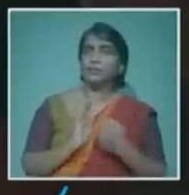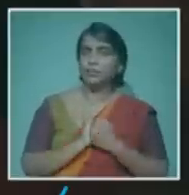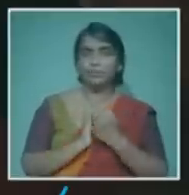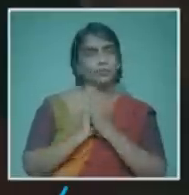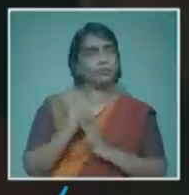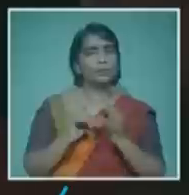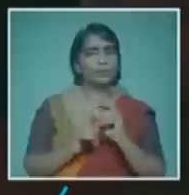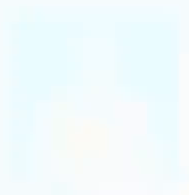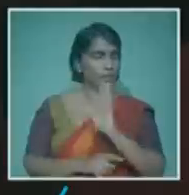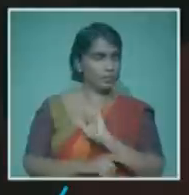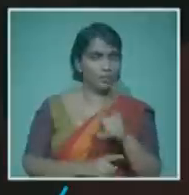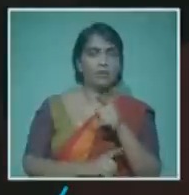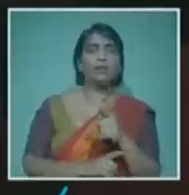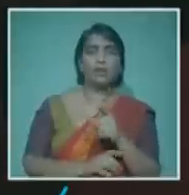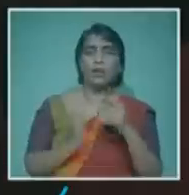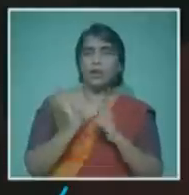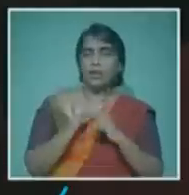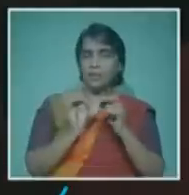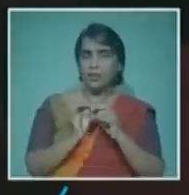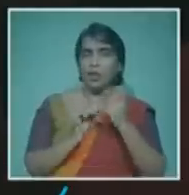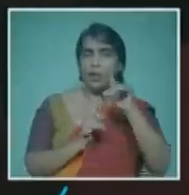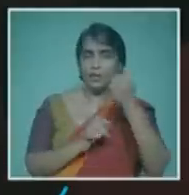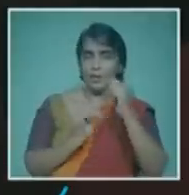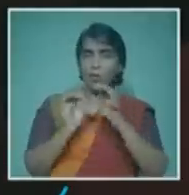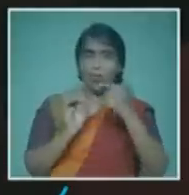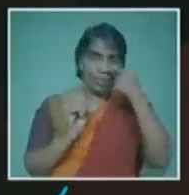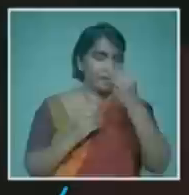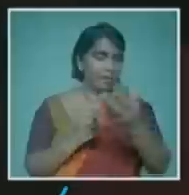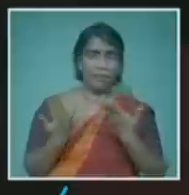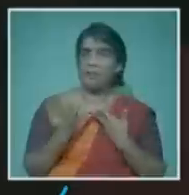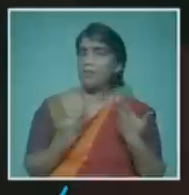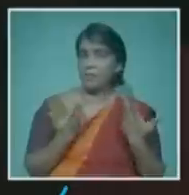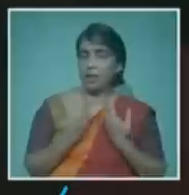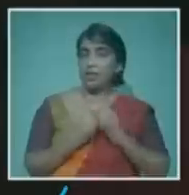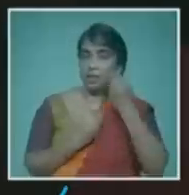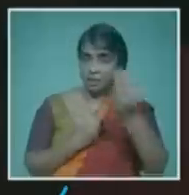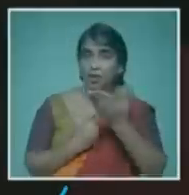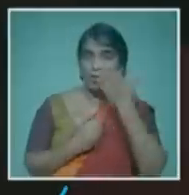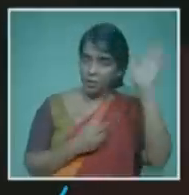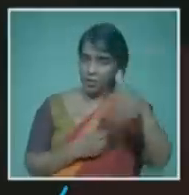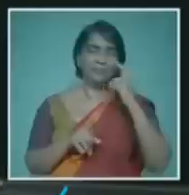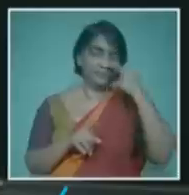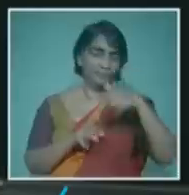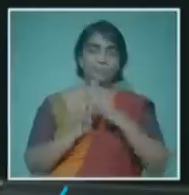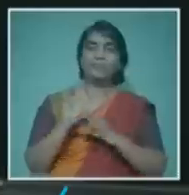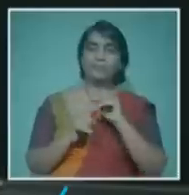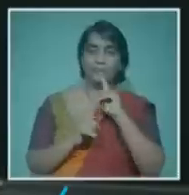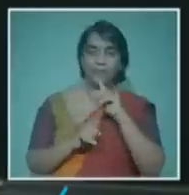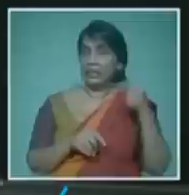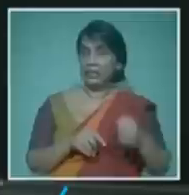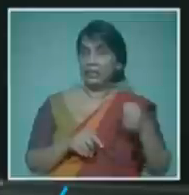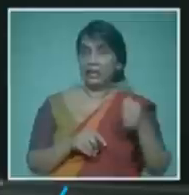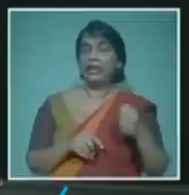මන්ත්‍රීතුමනි නොමග යවන්න එපා නලින් මන්නාර මන්ත්‍රීතුමා රුපියල් 150ට භූමි තෙල් දෙන්න පුළුවන් කමක් නැහැ දෙන්න පුළුවන් නම් ඔබතුමා අවිල්ල දෙන ක්‍රමවේද කියන්න අද ත්‍රිරෝධ